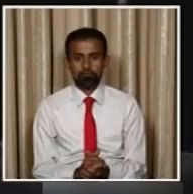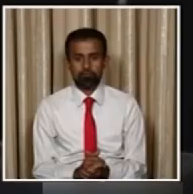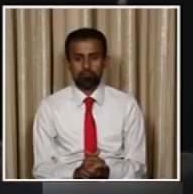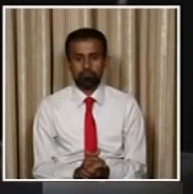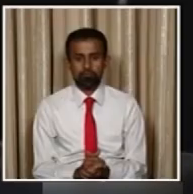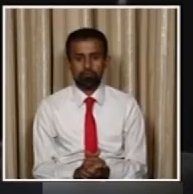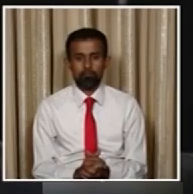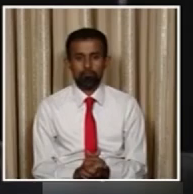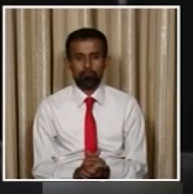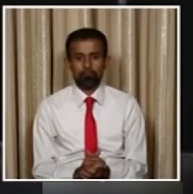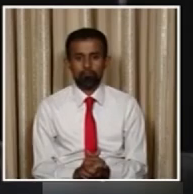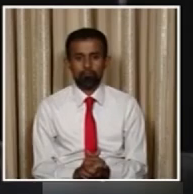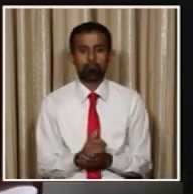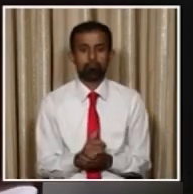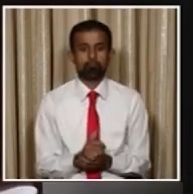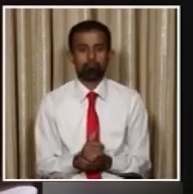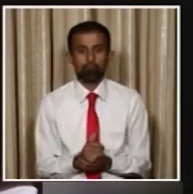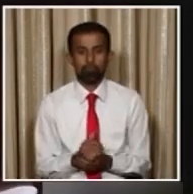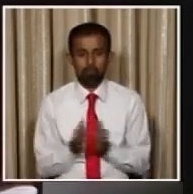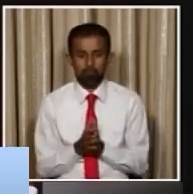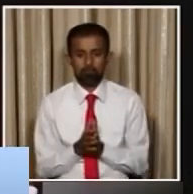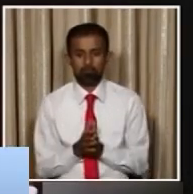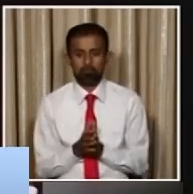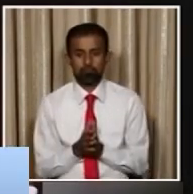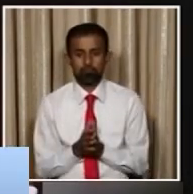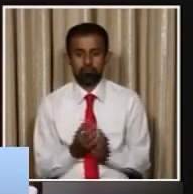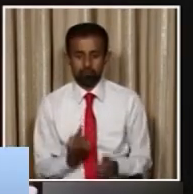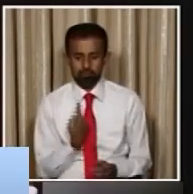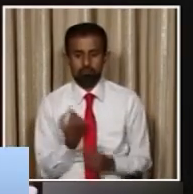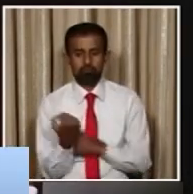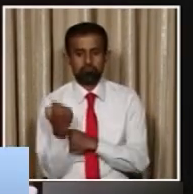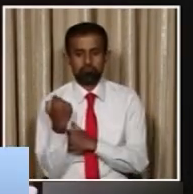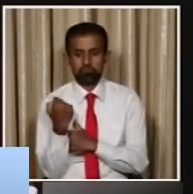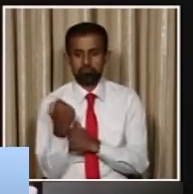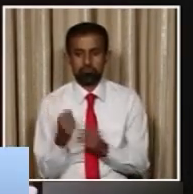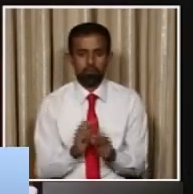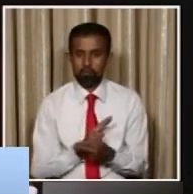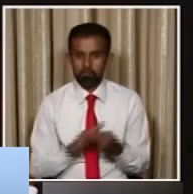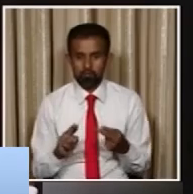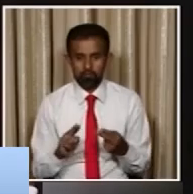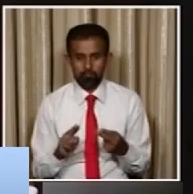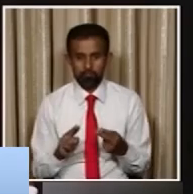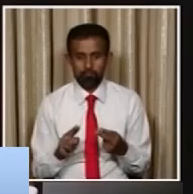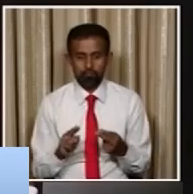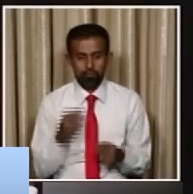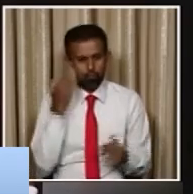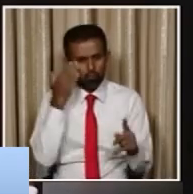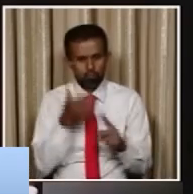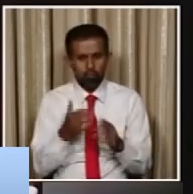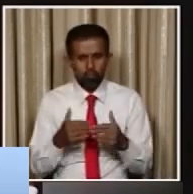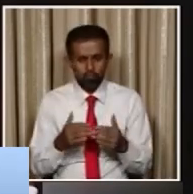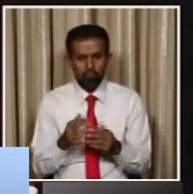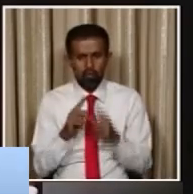හරියන්නේ නැහැ. තමන්ගේ තනි බලයට හිතු මතයට මේක කරන්නේ නැතුව අපි මේක පිළිබඳව